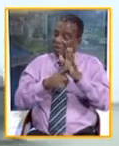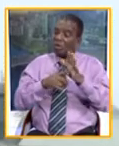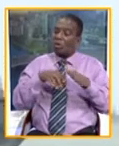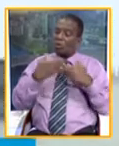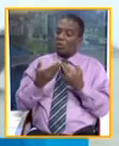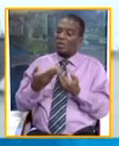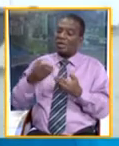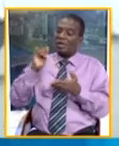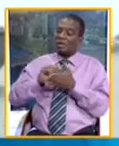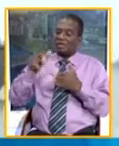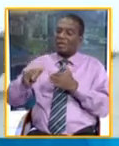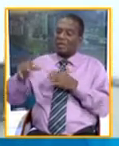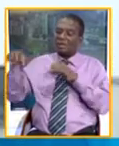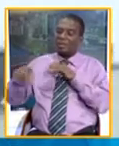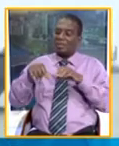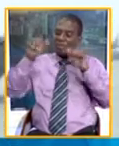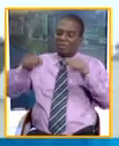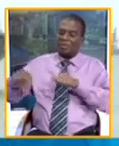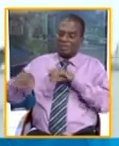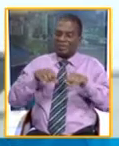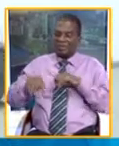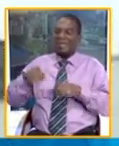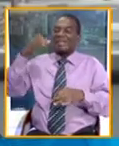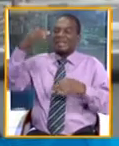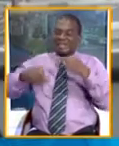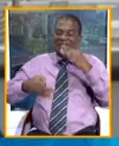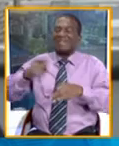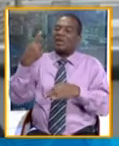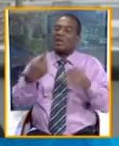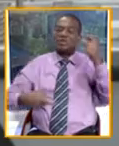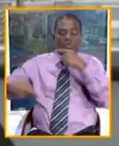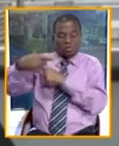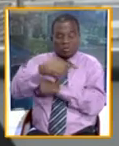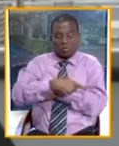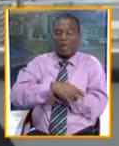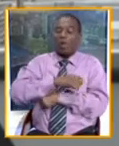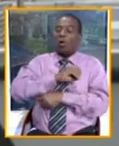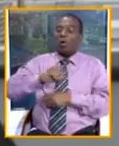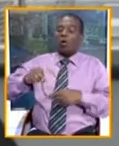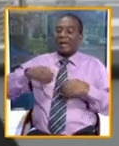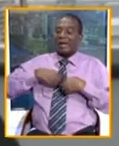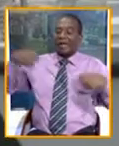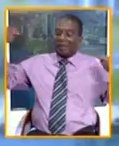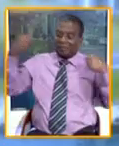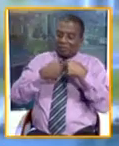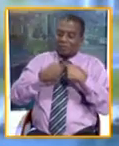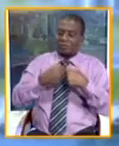côtières. C'est un scénario qui se répète chaque année dans le cadre de la quinzaine nationale de l'environnement.